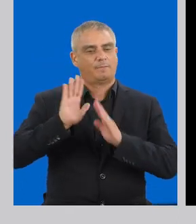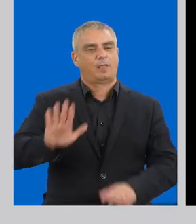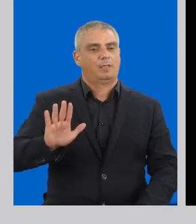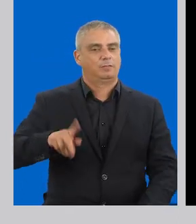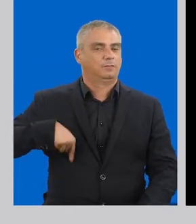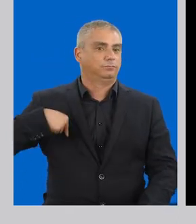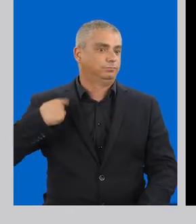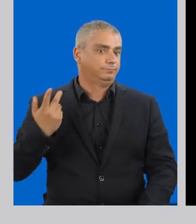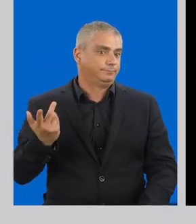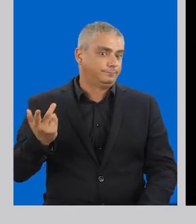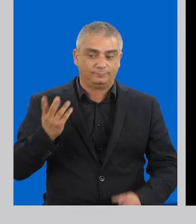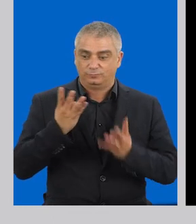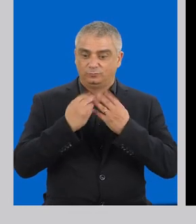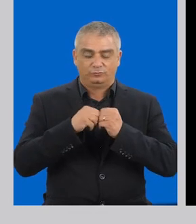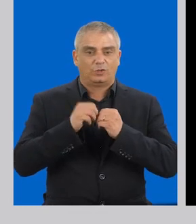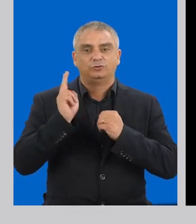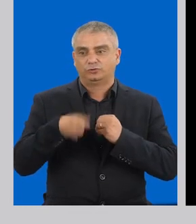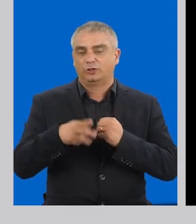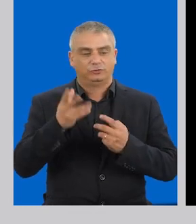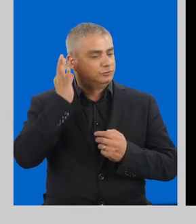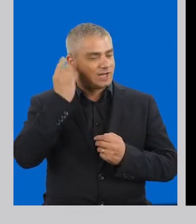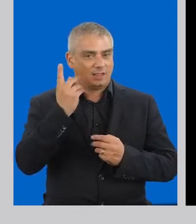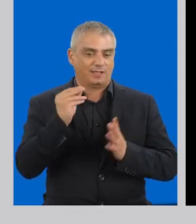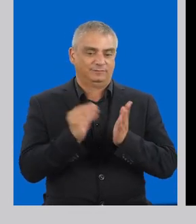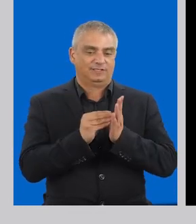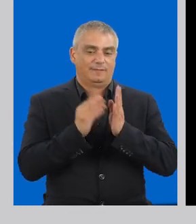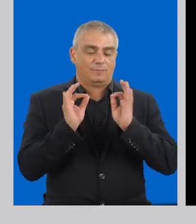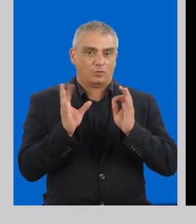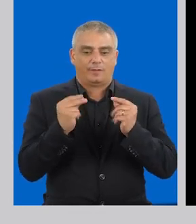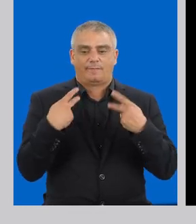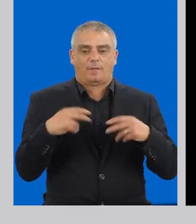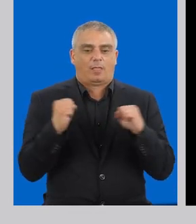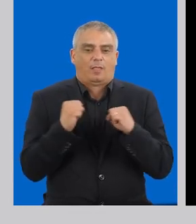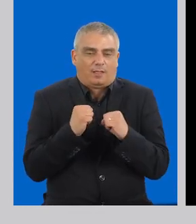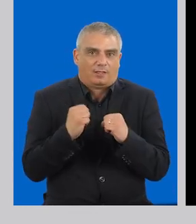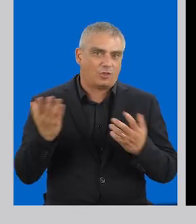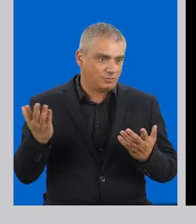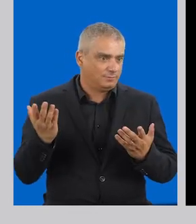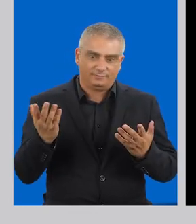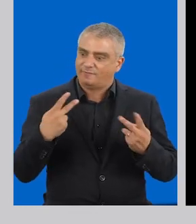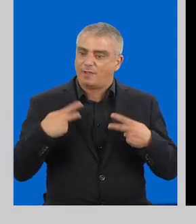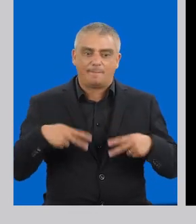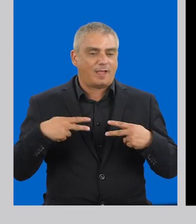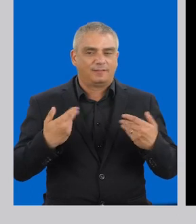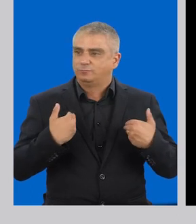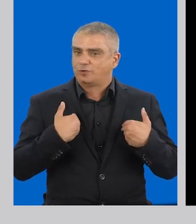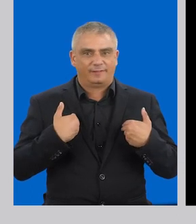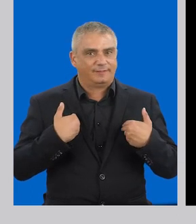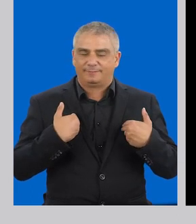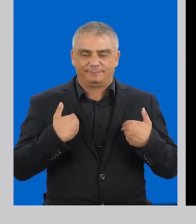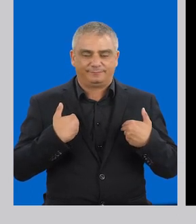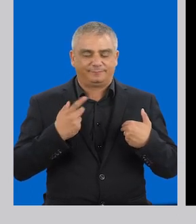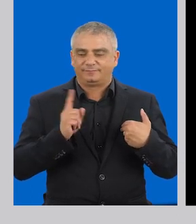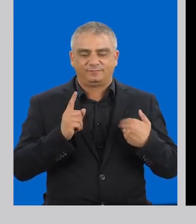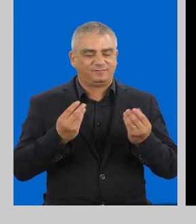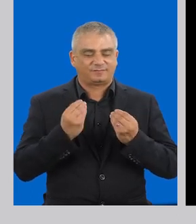בבית של משפחה שיש בה גם ילדה עם צרכים מיוחדים עם חרדות ופחדים שאני